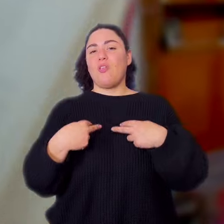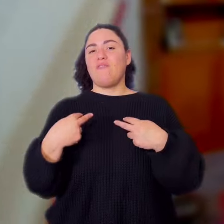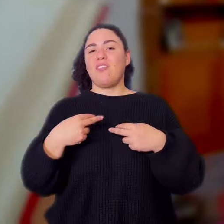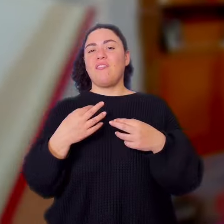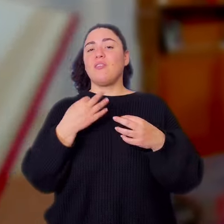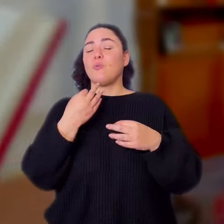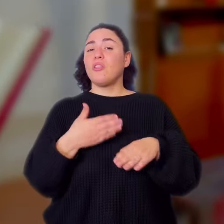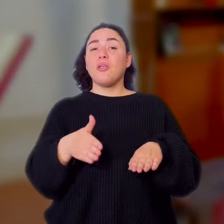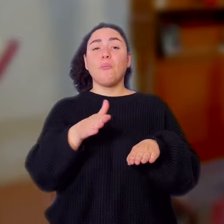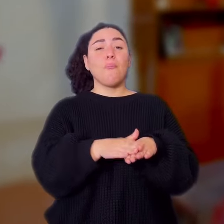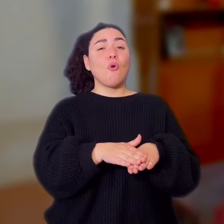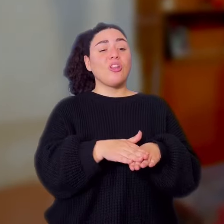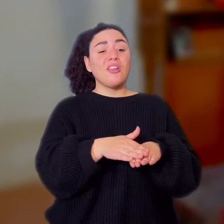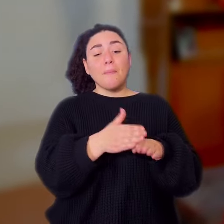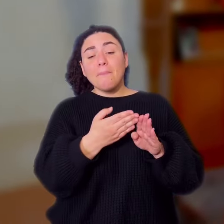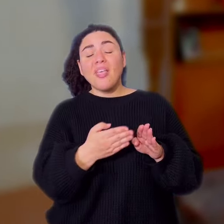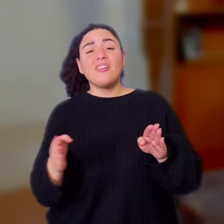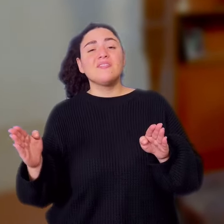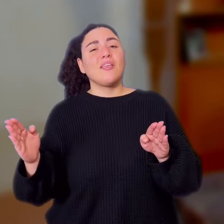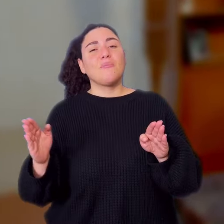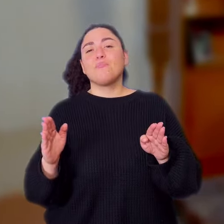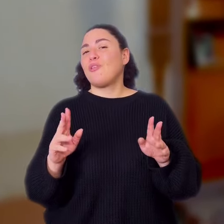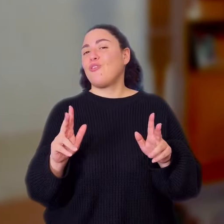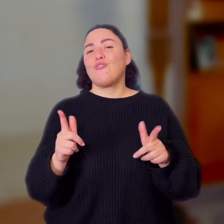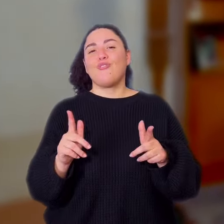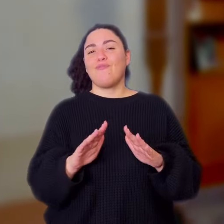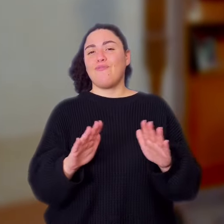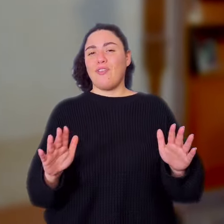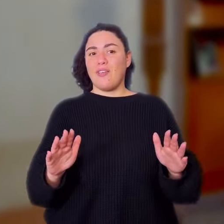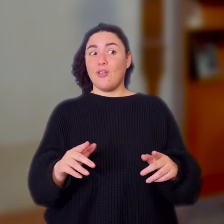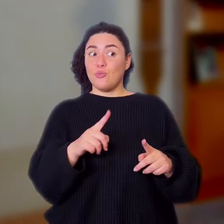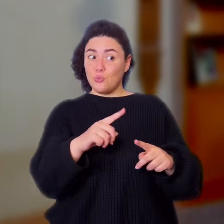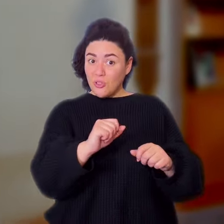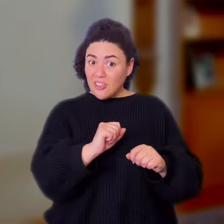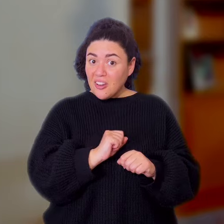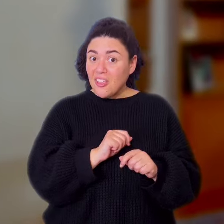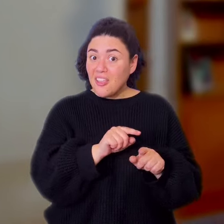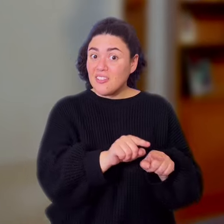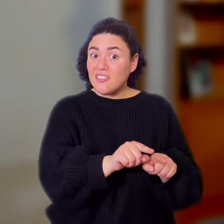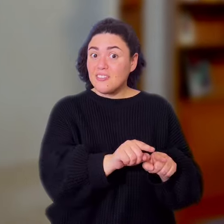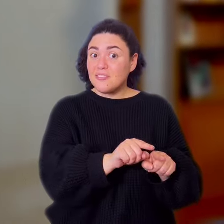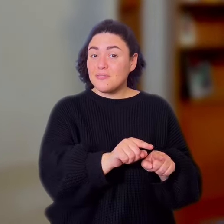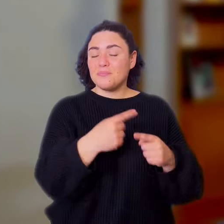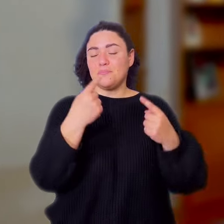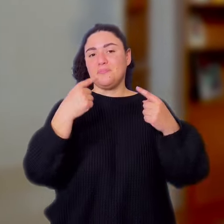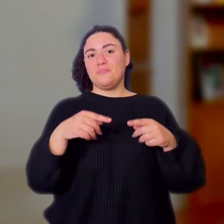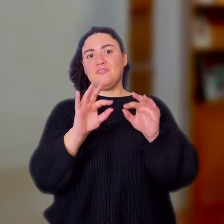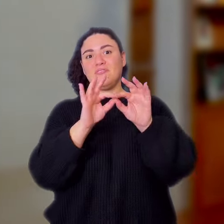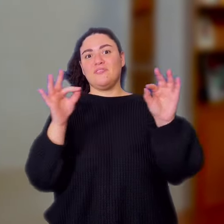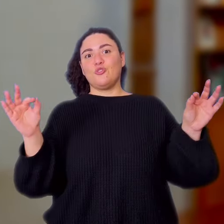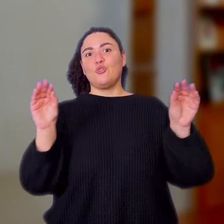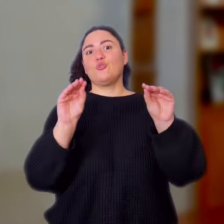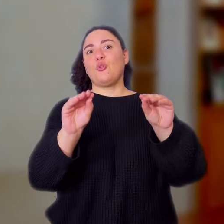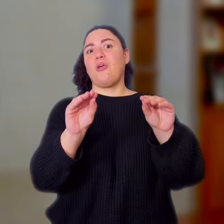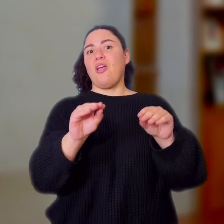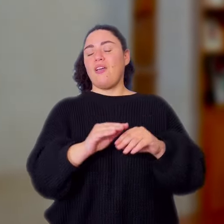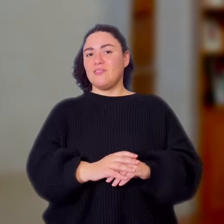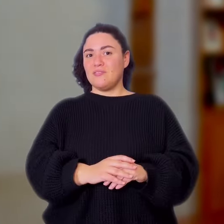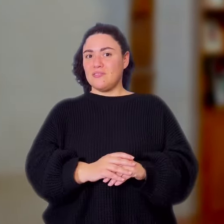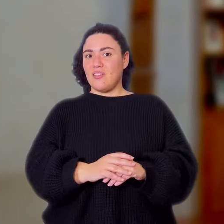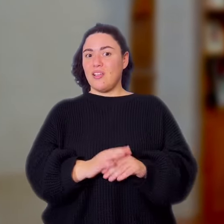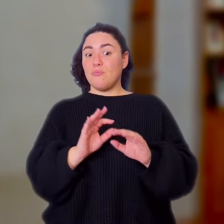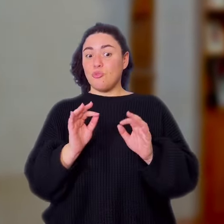me Non morirà in eterno credi tu questo Ecco la domanda